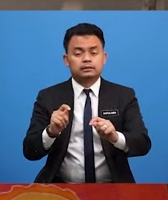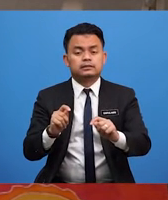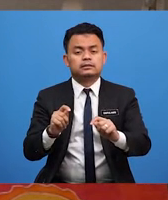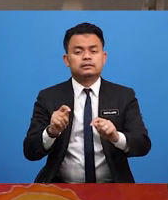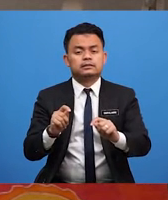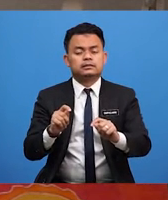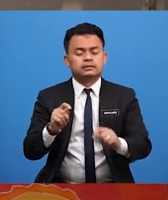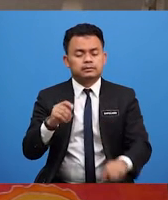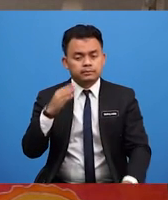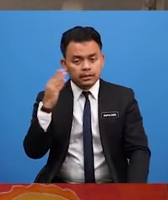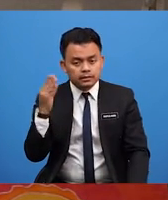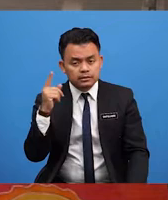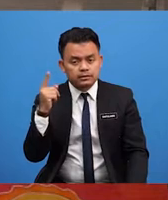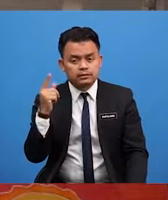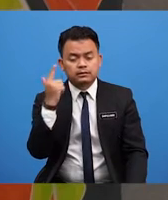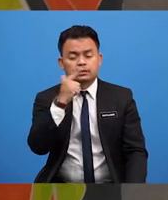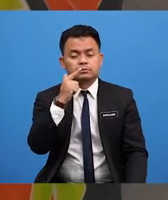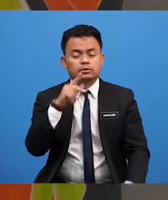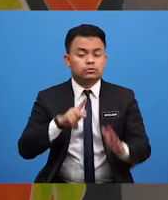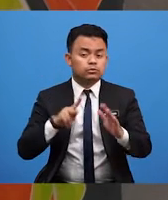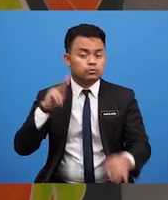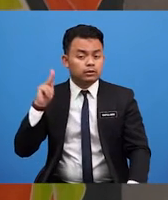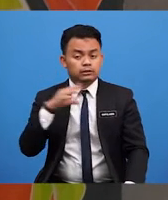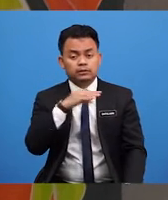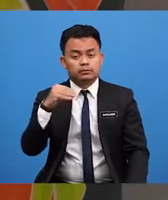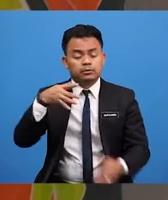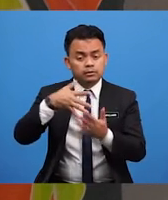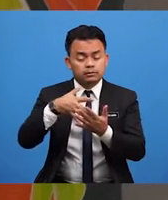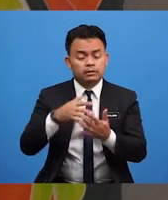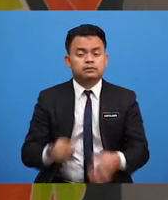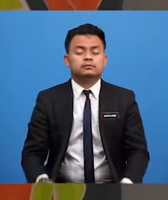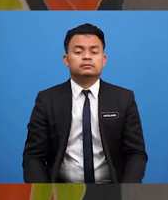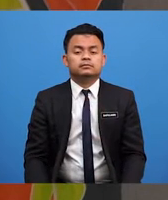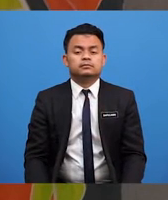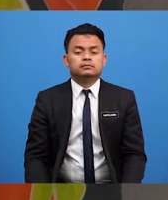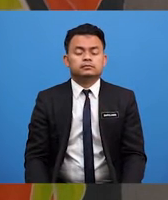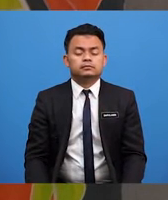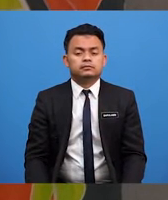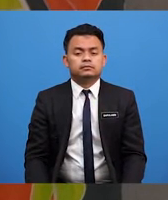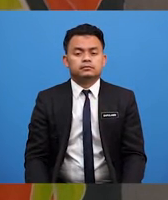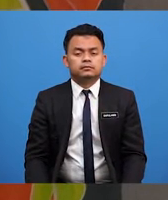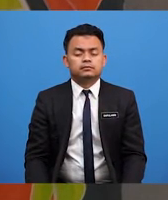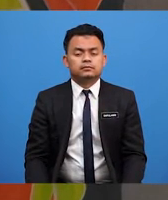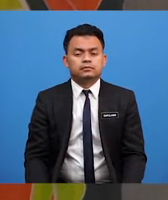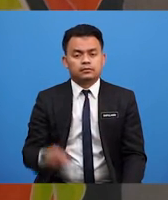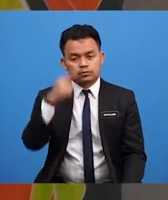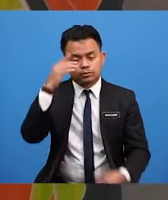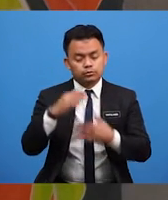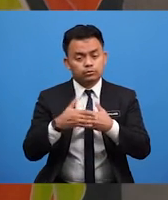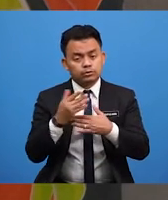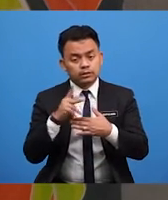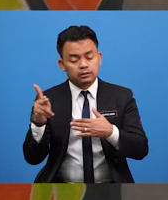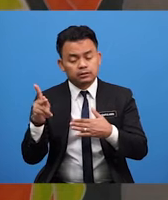sejak kali ia dilakukan. Bagi memudahkan proses menerap susunan corak, mulakan